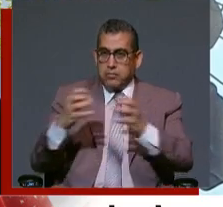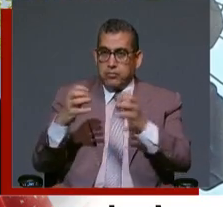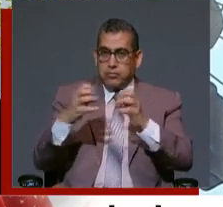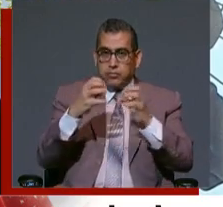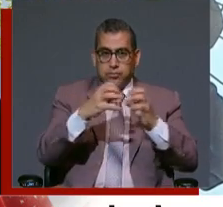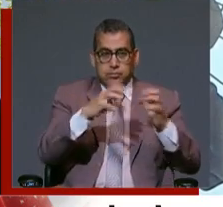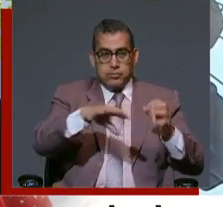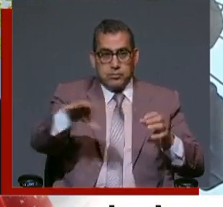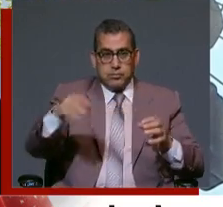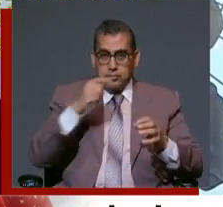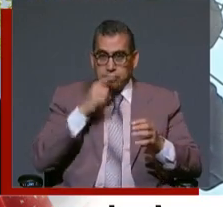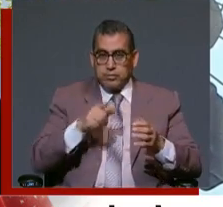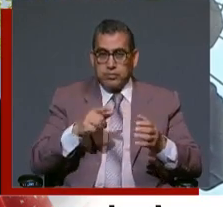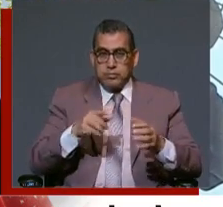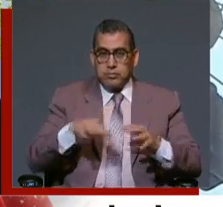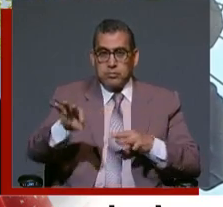واتجاهات